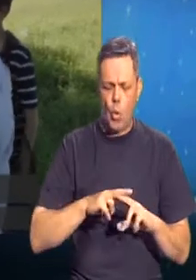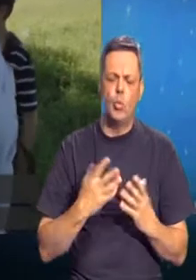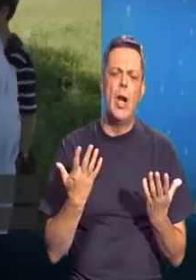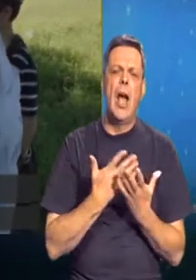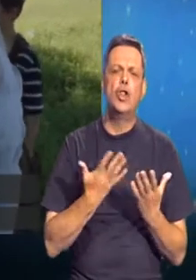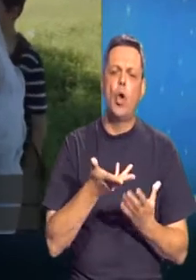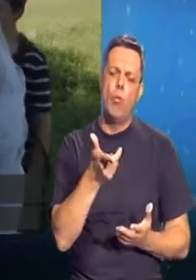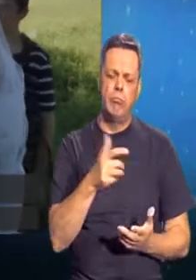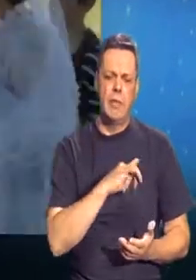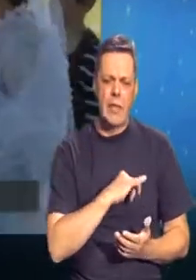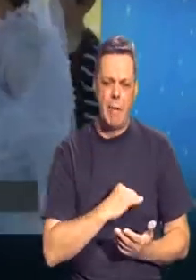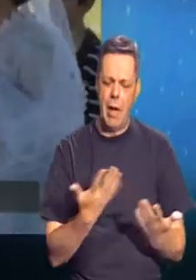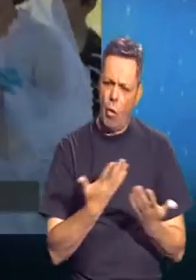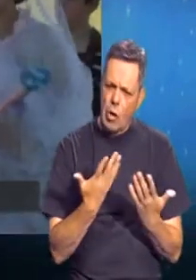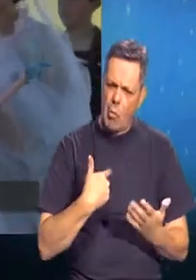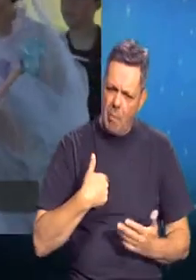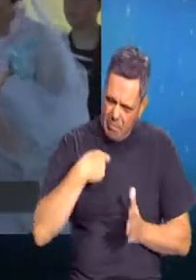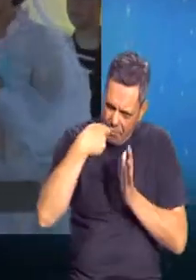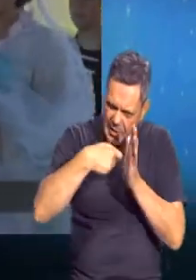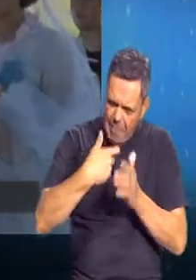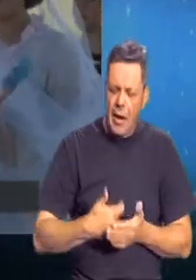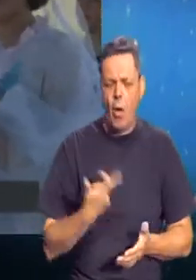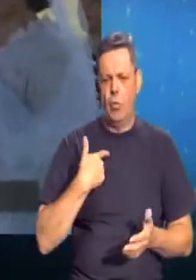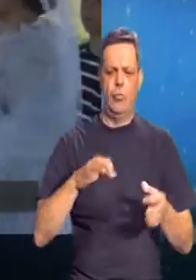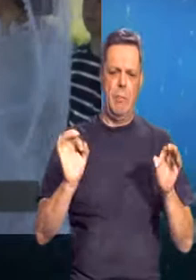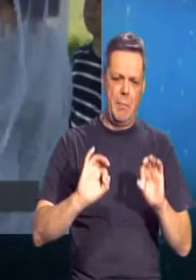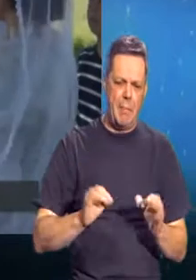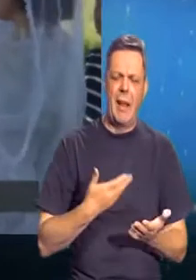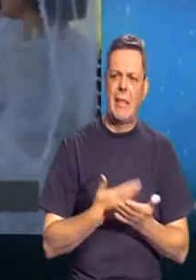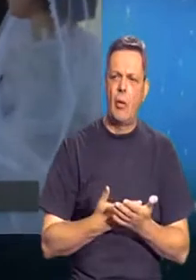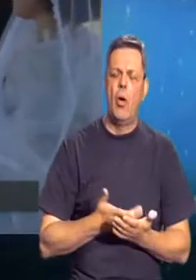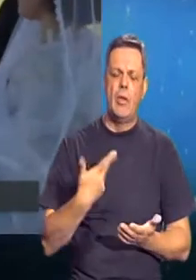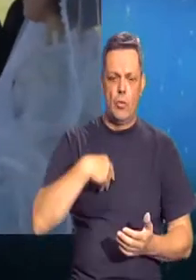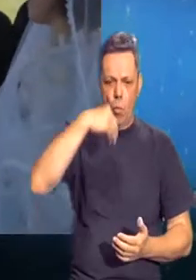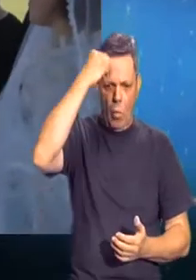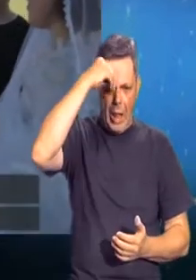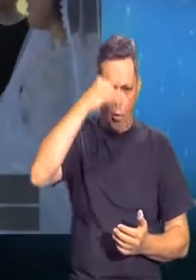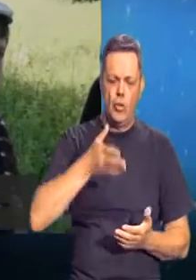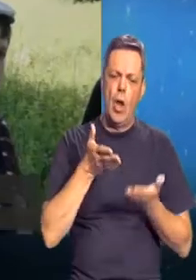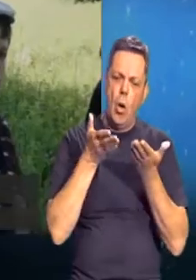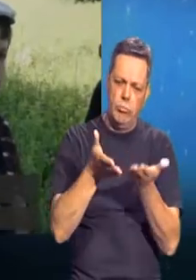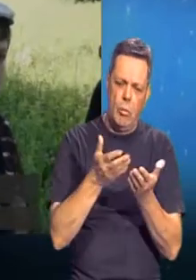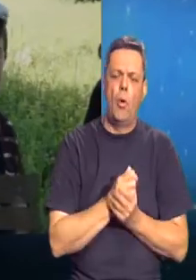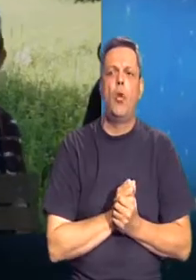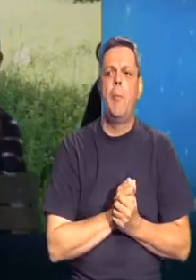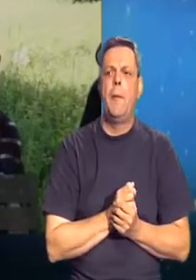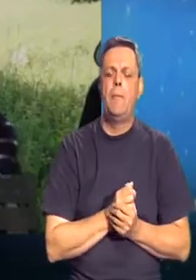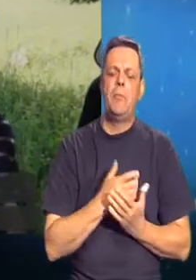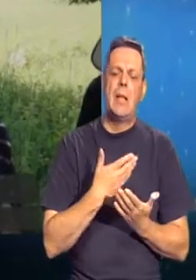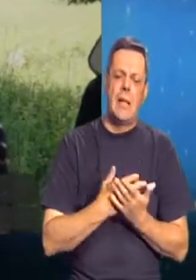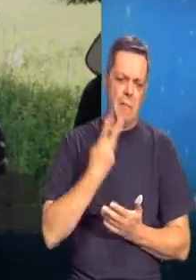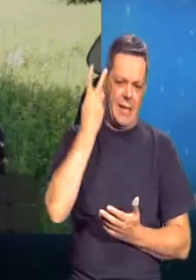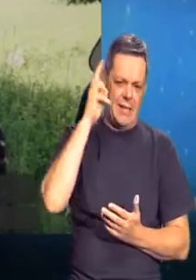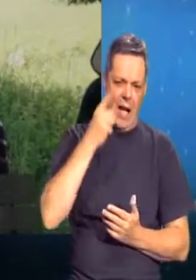odlučila što ih zanima, o čemu bi snimali. Onda su se pripremali na način da su naučili o tome, zatim